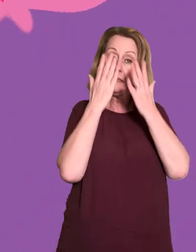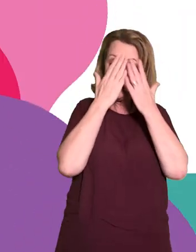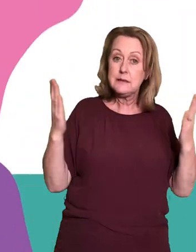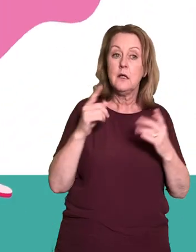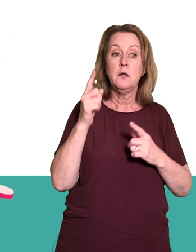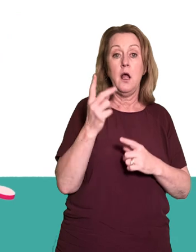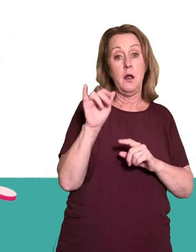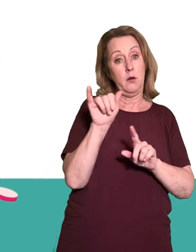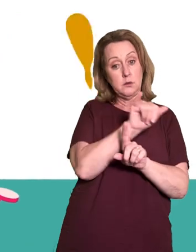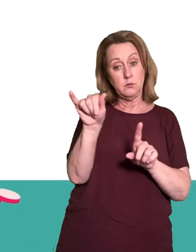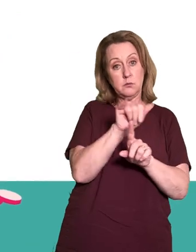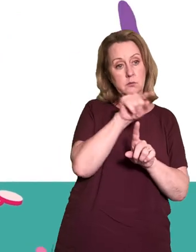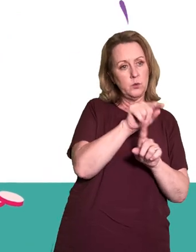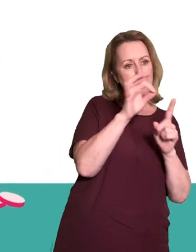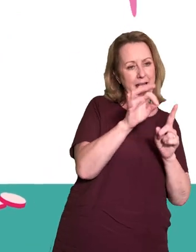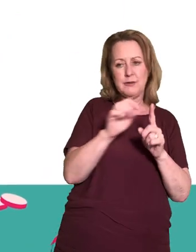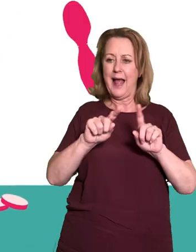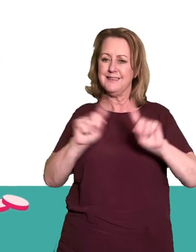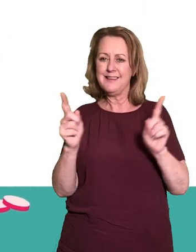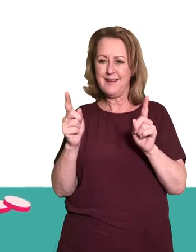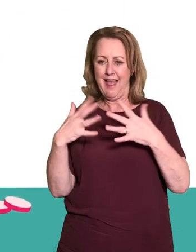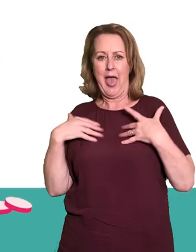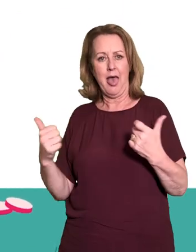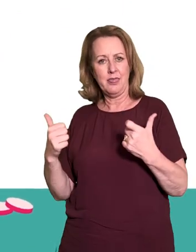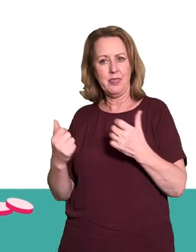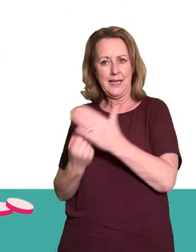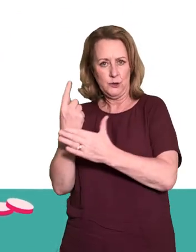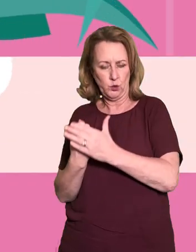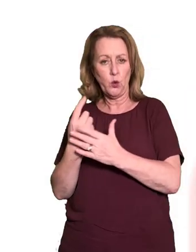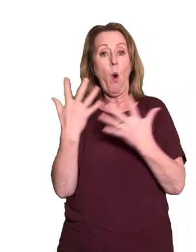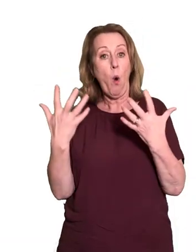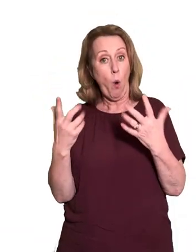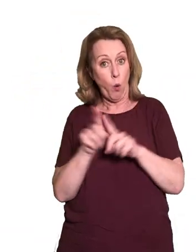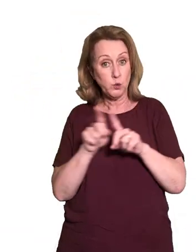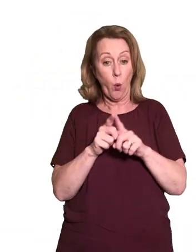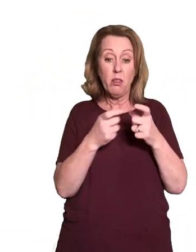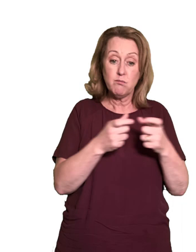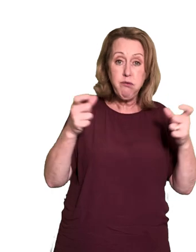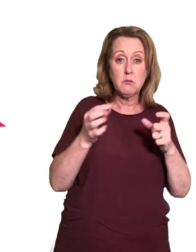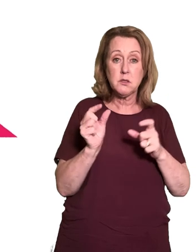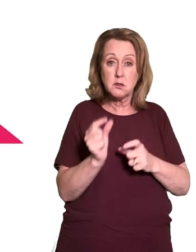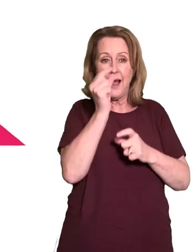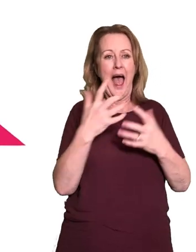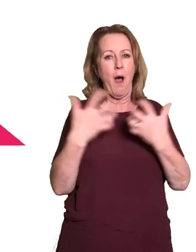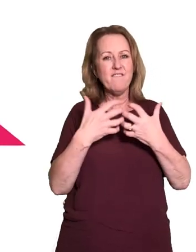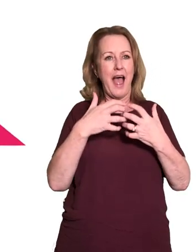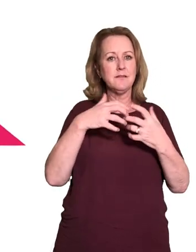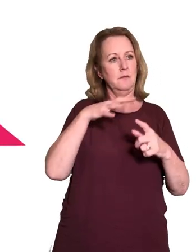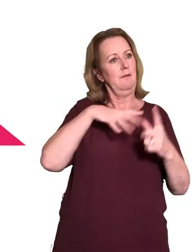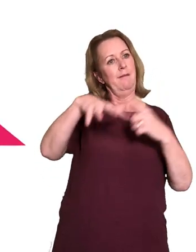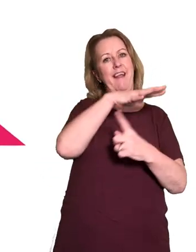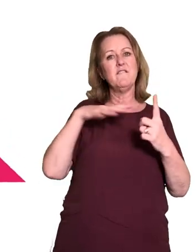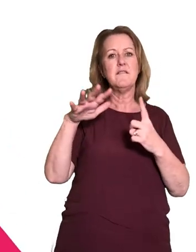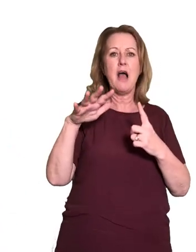Mae urddas mislif yn ystyried y cysylltiad rhwng y mislif a phroblemau iechyd yn fwy cyffredinol, effaith amgylcheddol nifer fawr